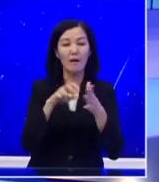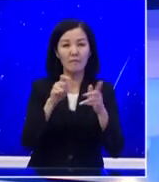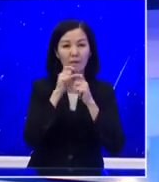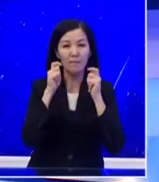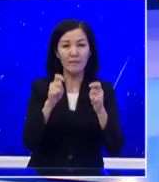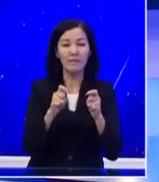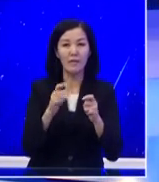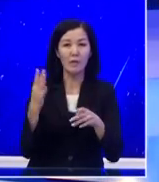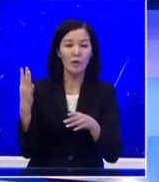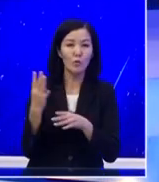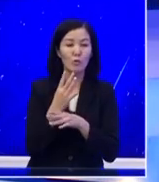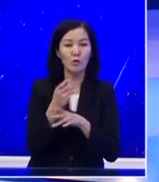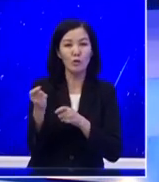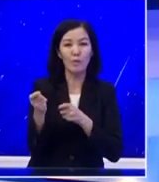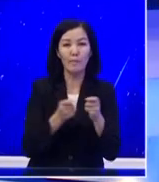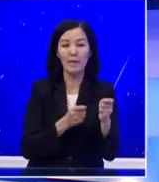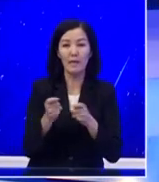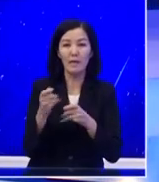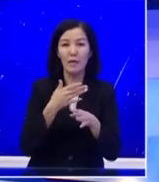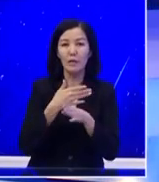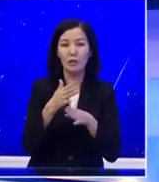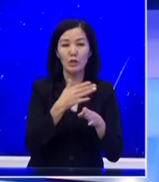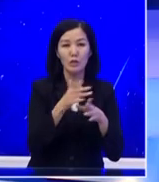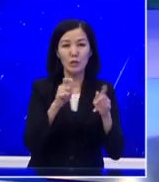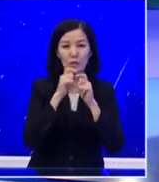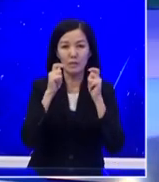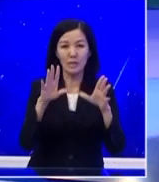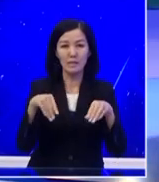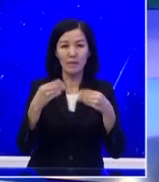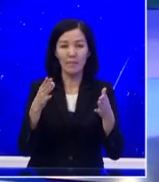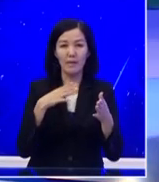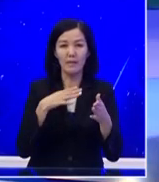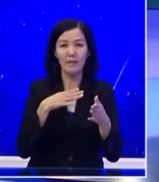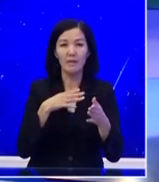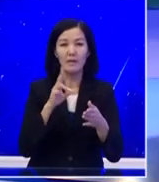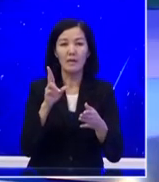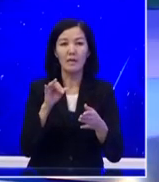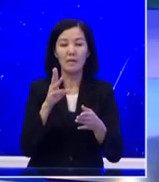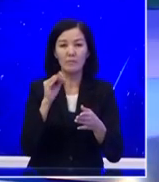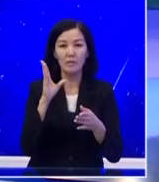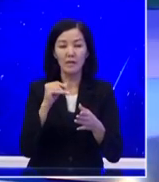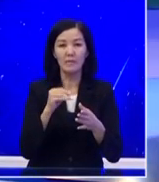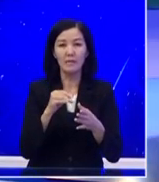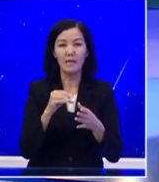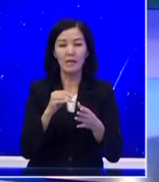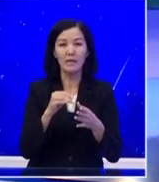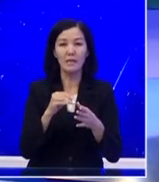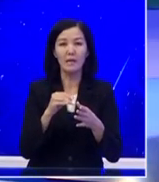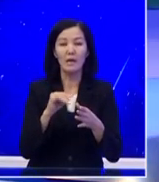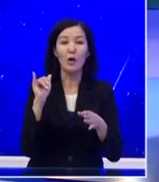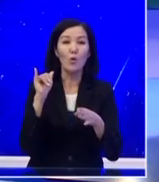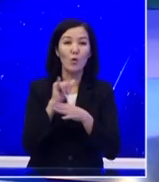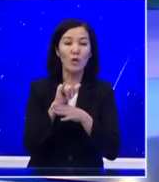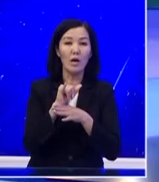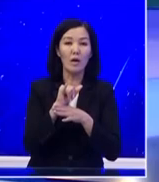Әбдірайымов 4-ші билік өкілдерін жеке-жеке құттықтап, сый-сияпаттар табыстады. Әріптесім Кәмшат Мұхамеджан да мәртебелі меймандар